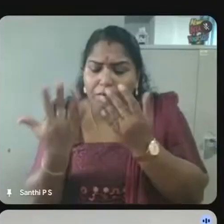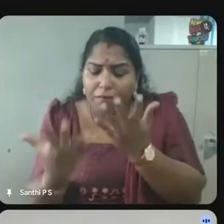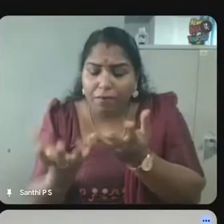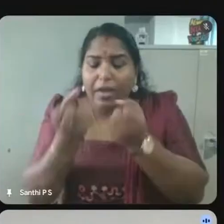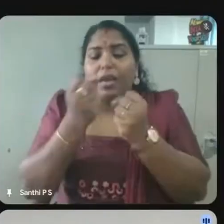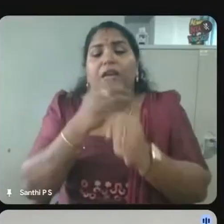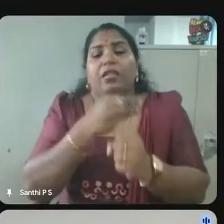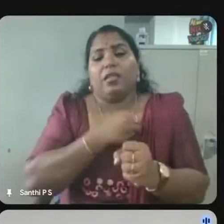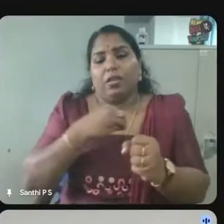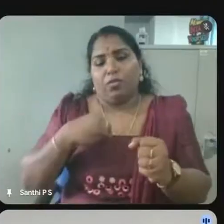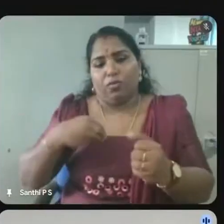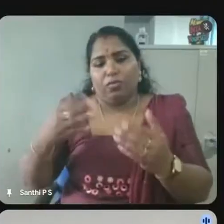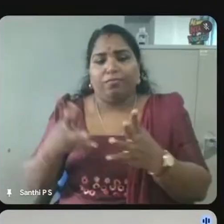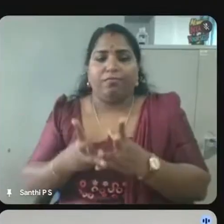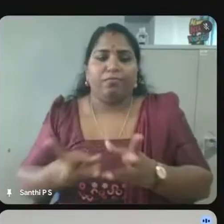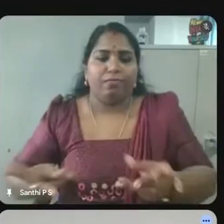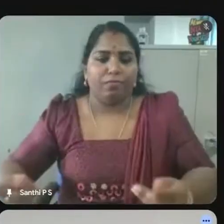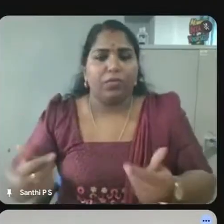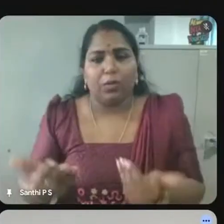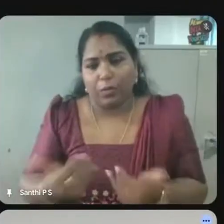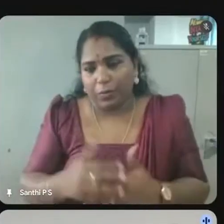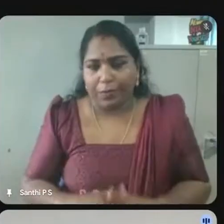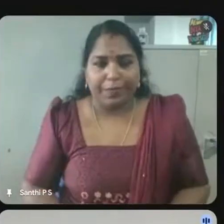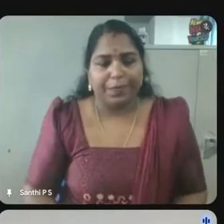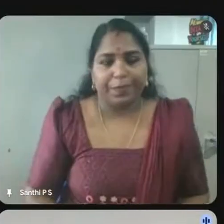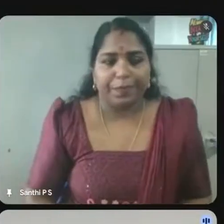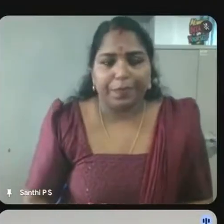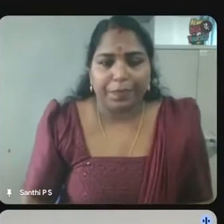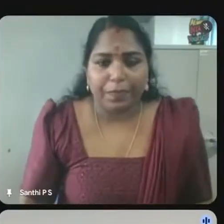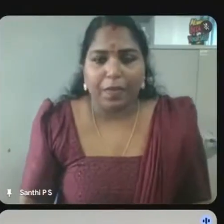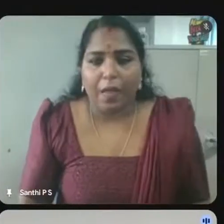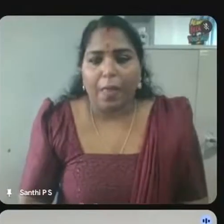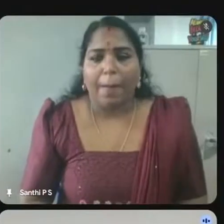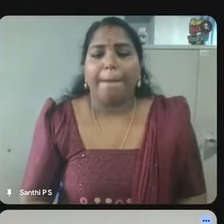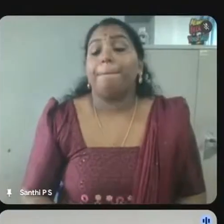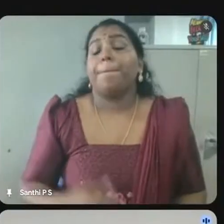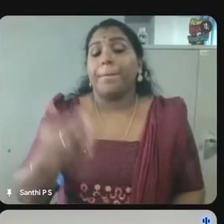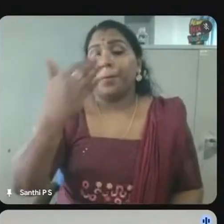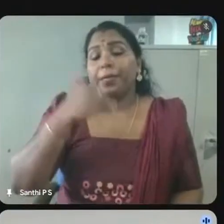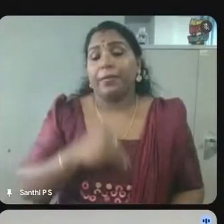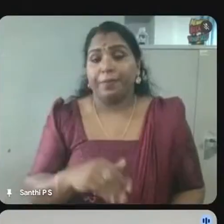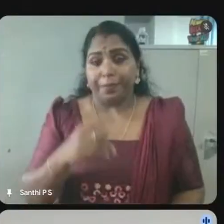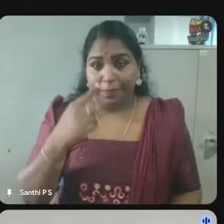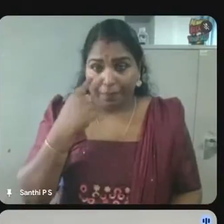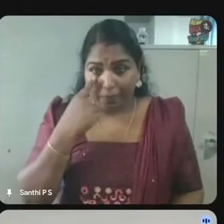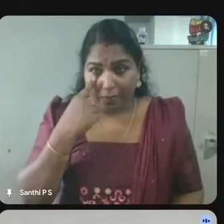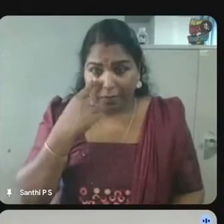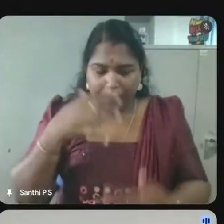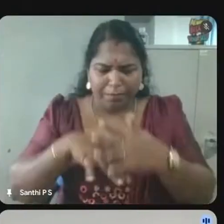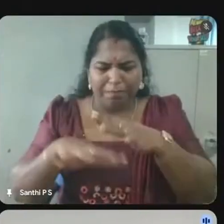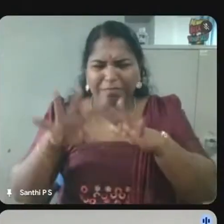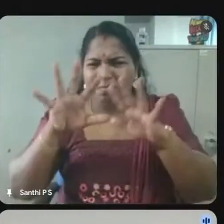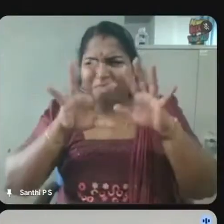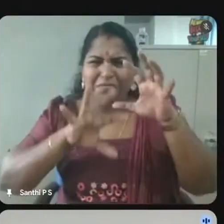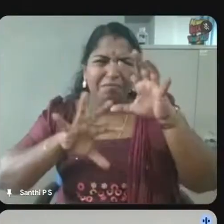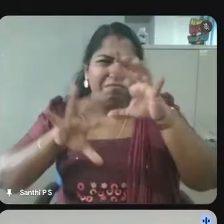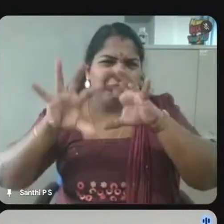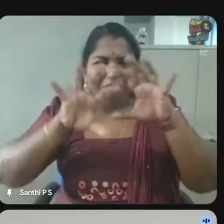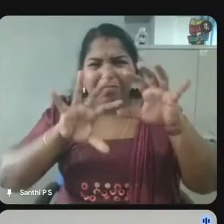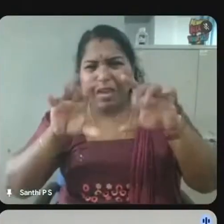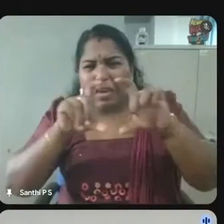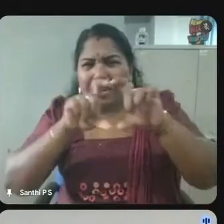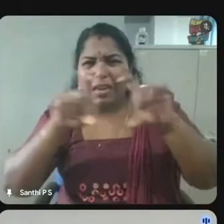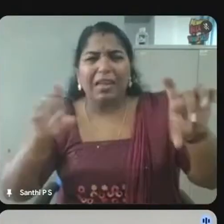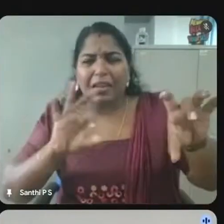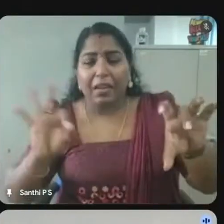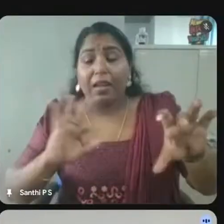ചികിത്സിക്കാനും പറ്റുള്ളൂ. രണ്ടാമത്തേത് കാഴ്ചക്കുറവ്, അത് ബ്ലറി ആയിട്ട് കാണുന്ന ഒരു അവസ്ഥ. കാറ്ററാക്റ്റിൽ മങ്ങലായിരിക്കും, ക്ലൗഡി വിഷൻ എന്ന്